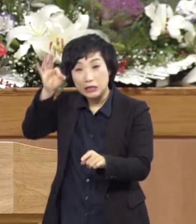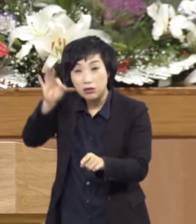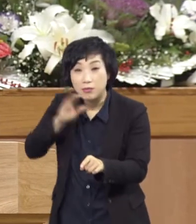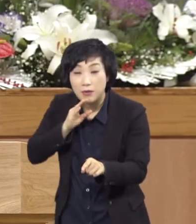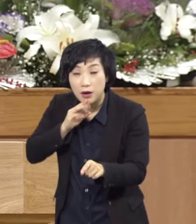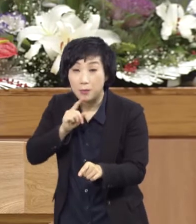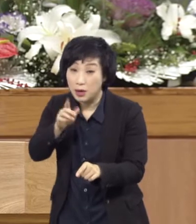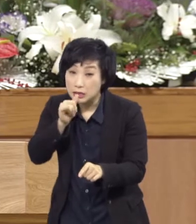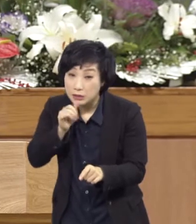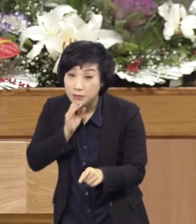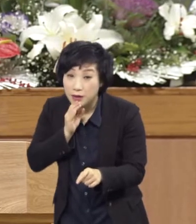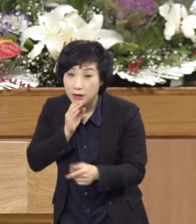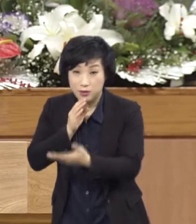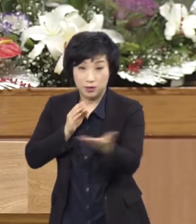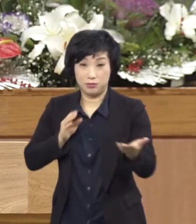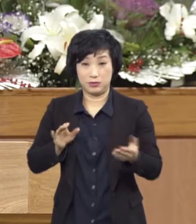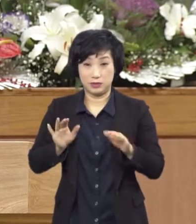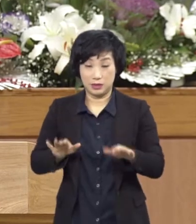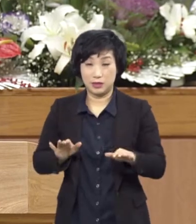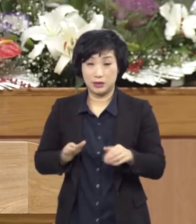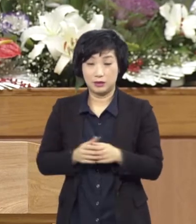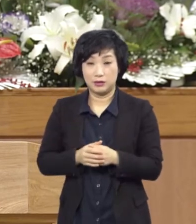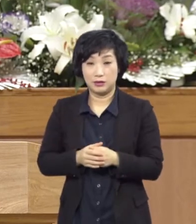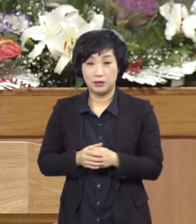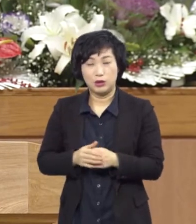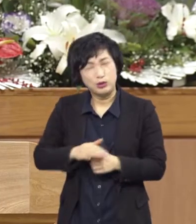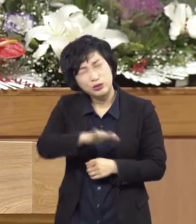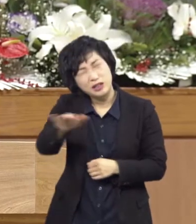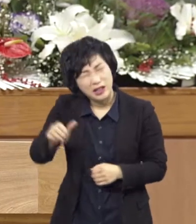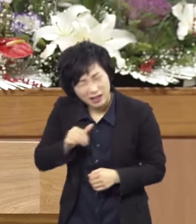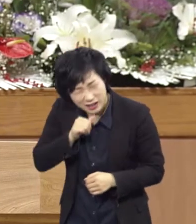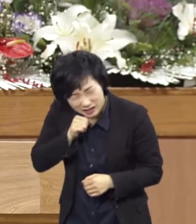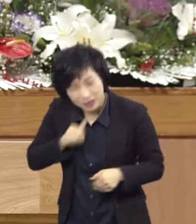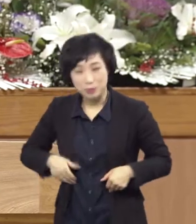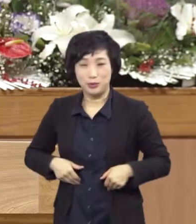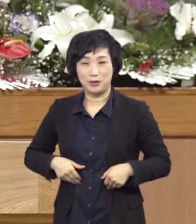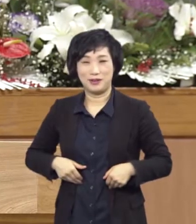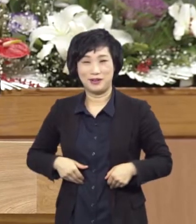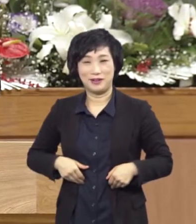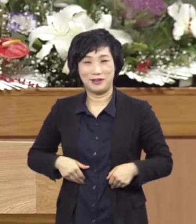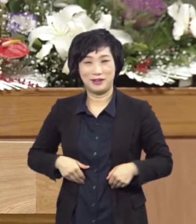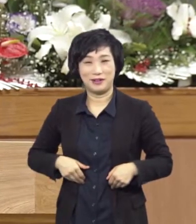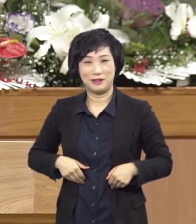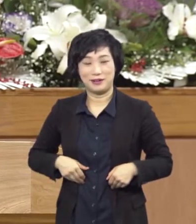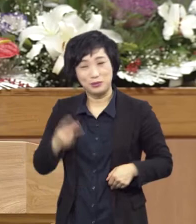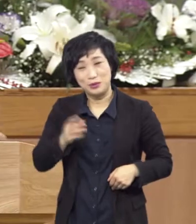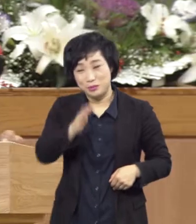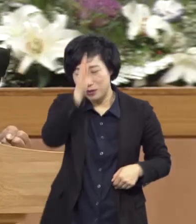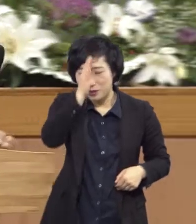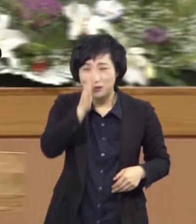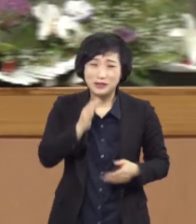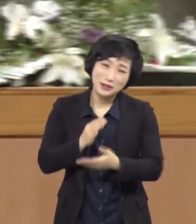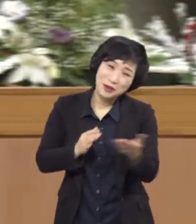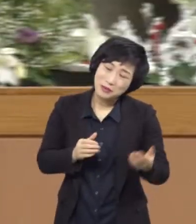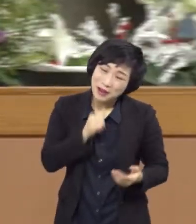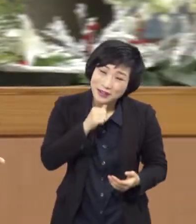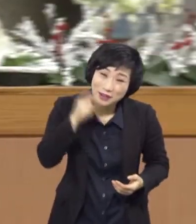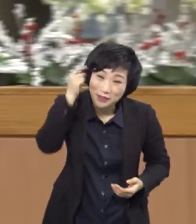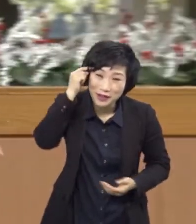여러분들이요 정말 우리는 가난해야 합니다. 병든 자가 왜